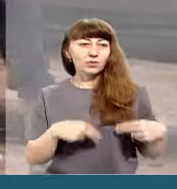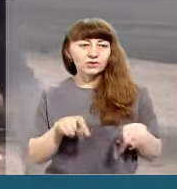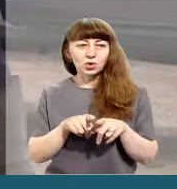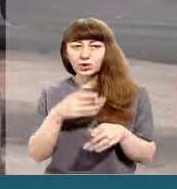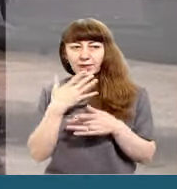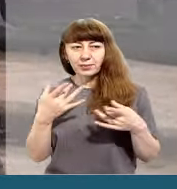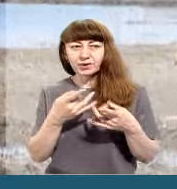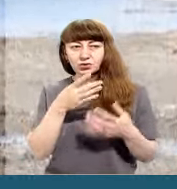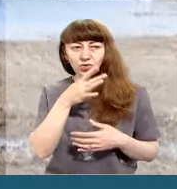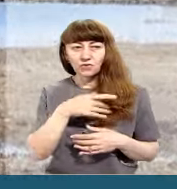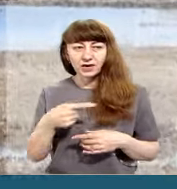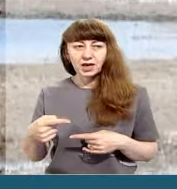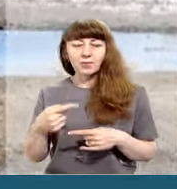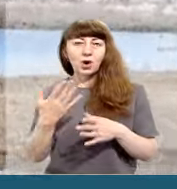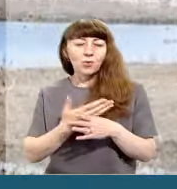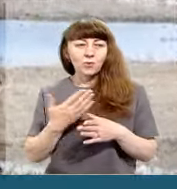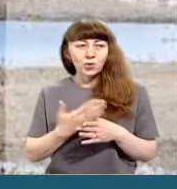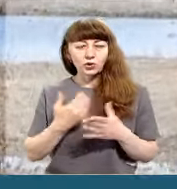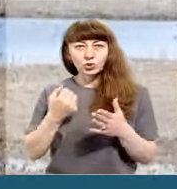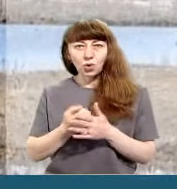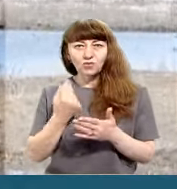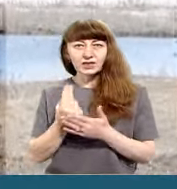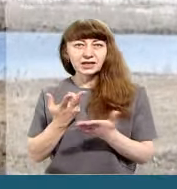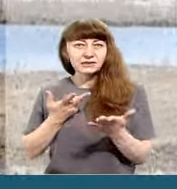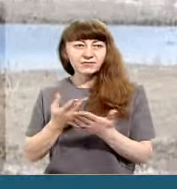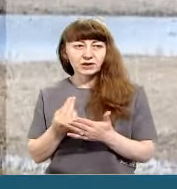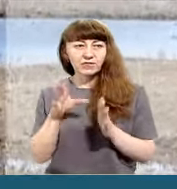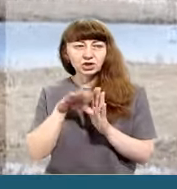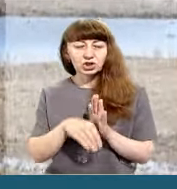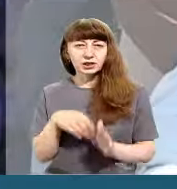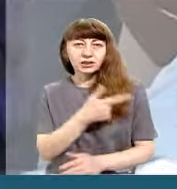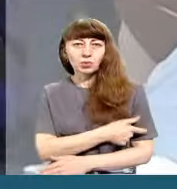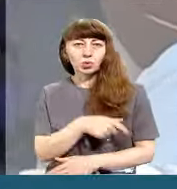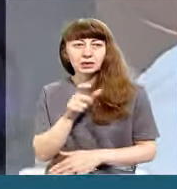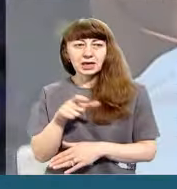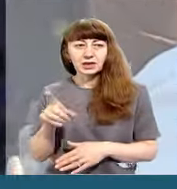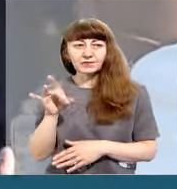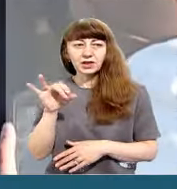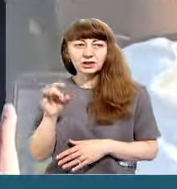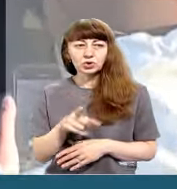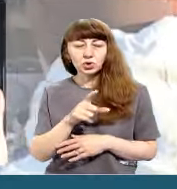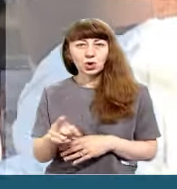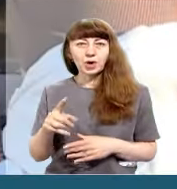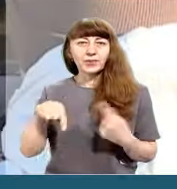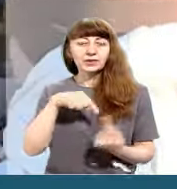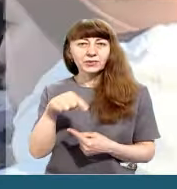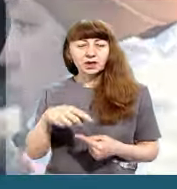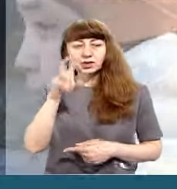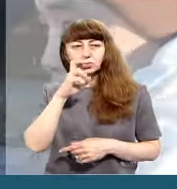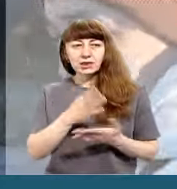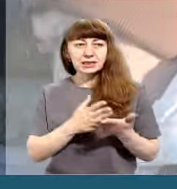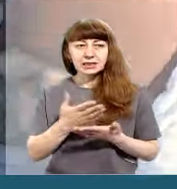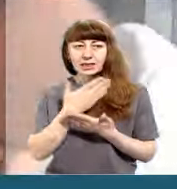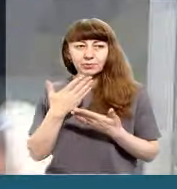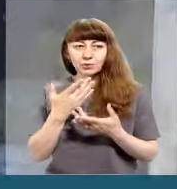такое непростое время – от гуманитарной помощи до финансовых выплат. Туда вошли депутаты, волонтеры, предприниматели, государственные служащие и